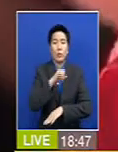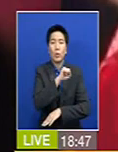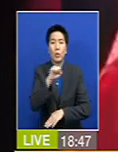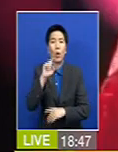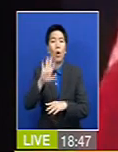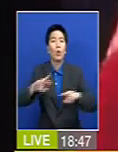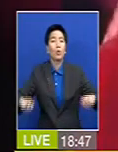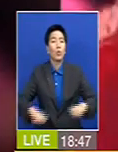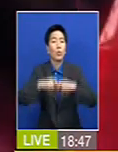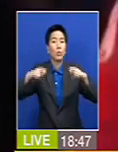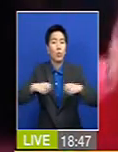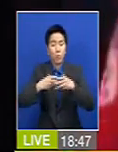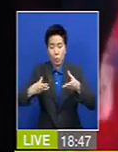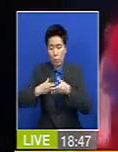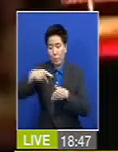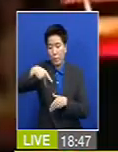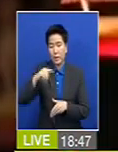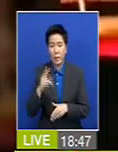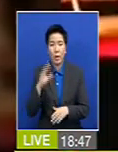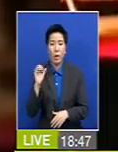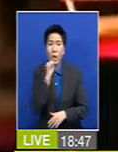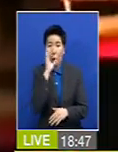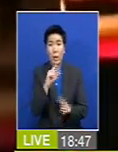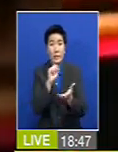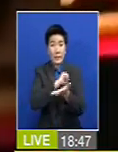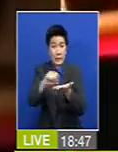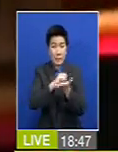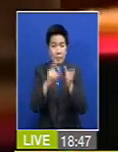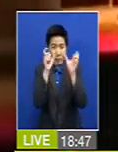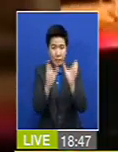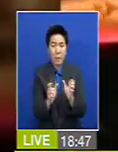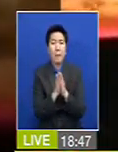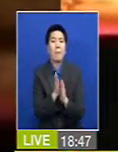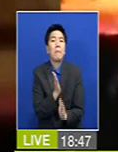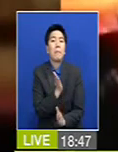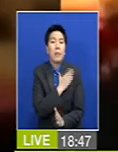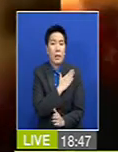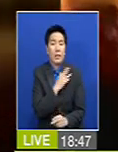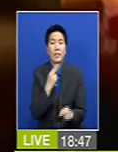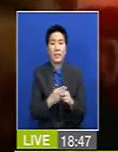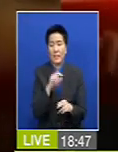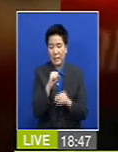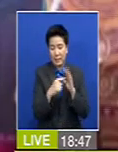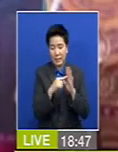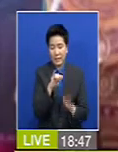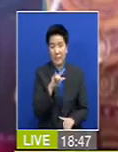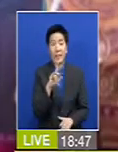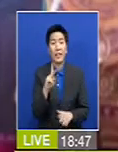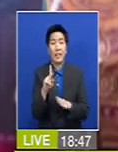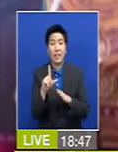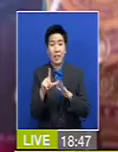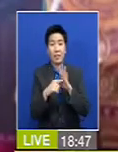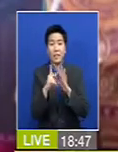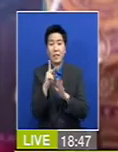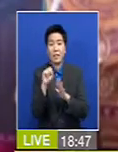ส.จังหวัดสุรินทร์ของพรรคเพื่อไทยแต่จริงๆแล้วคนที่แต่งเพลงนี้ก็คือพระรูปหนึ่งค่ะคือพระสัญลักษณ์ดอนศรีนะคะ